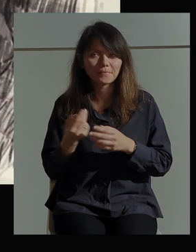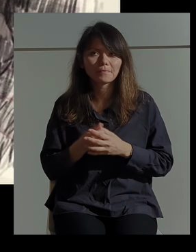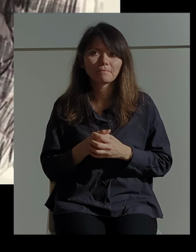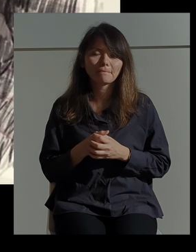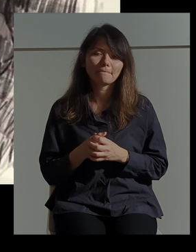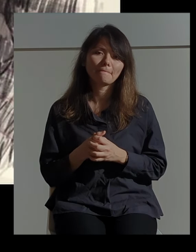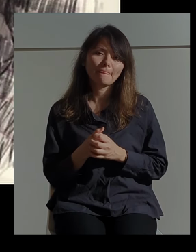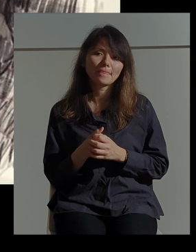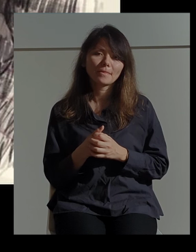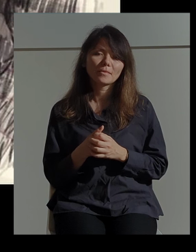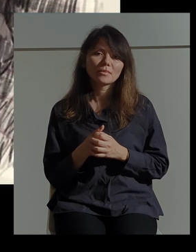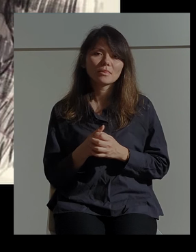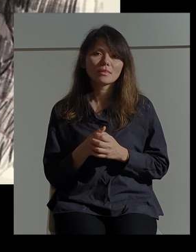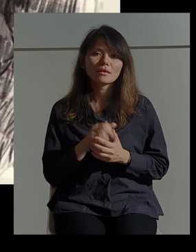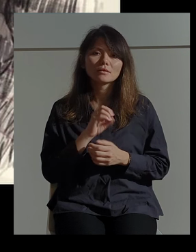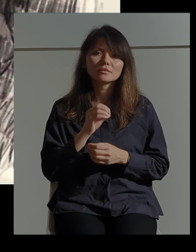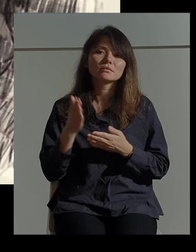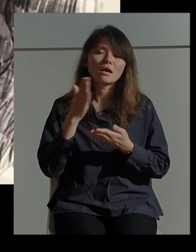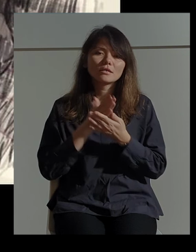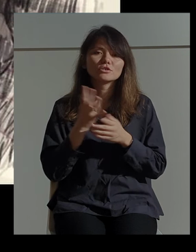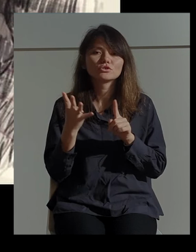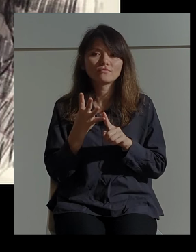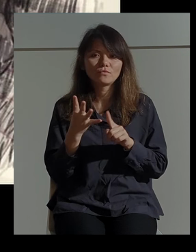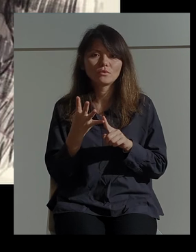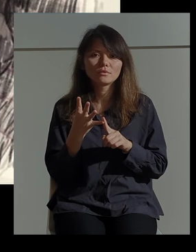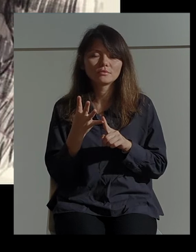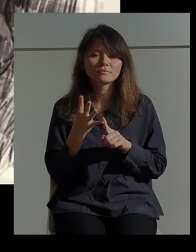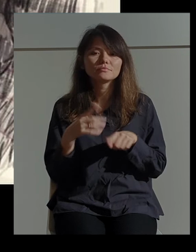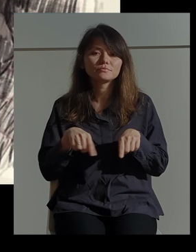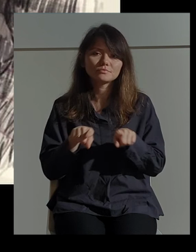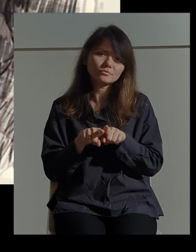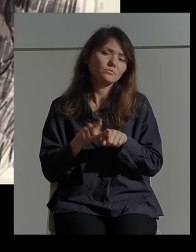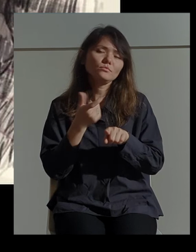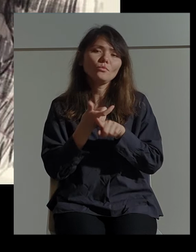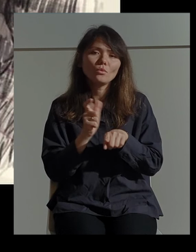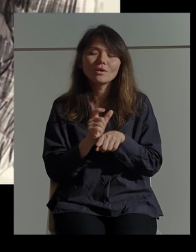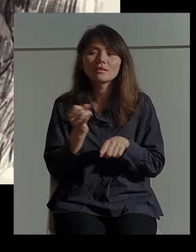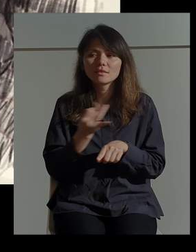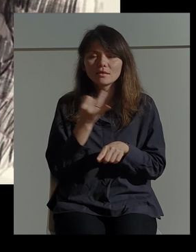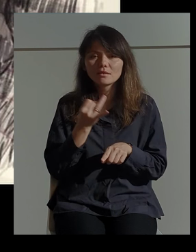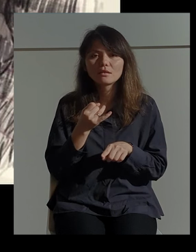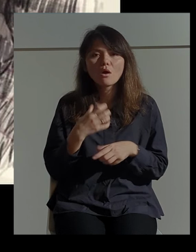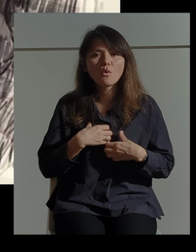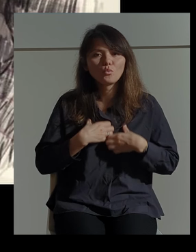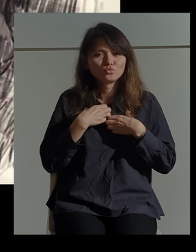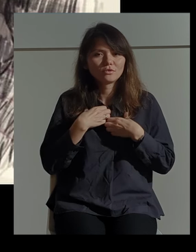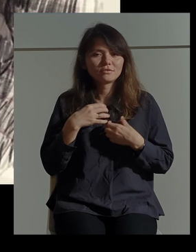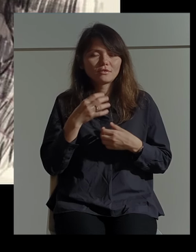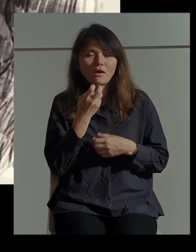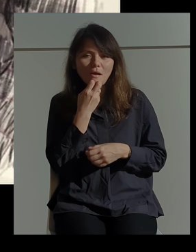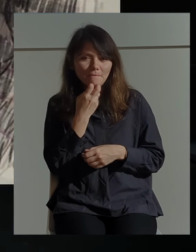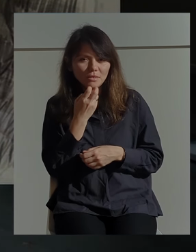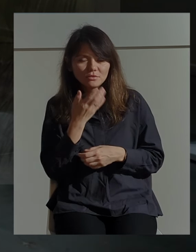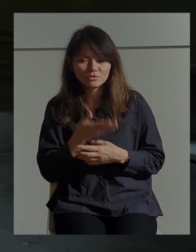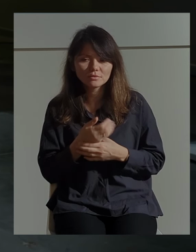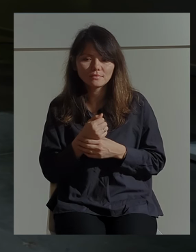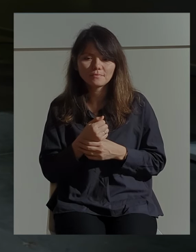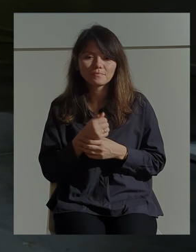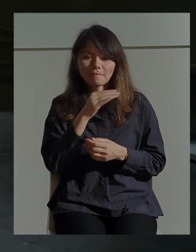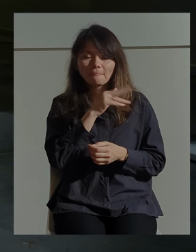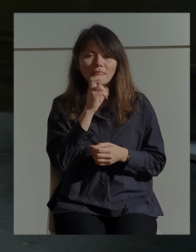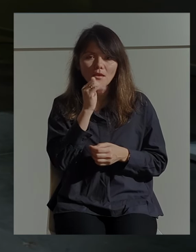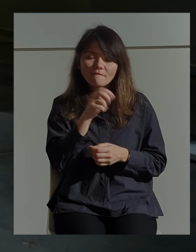мире наконец четвёртое тоже очень интересный пункт ужас комического когда